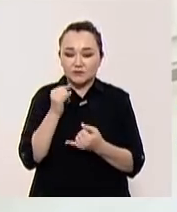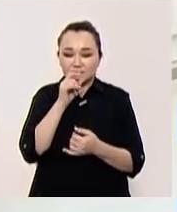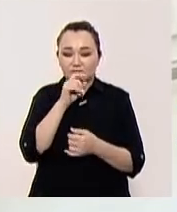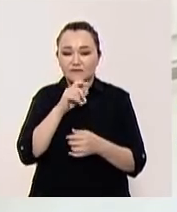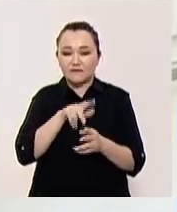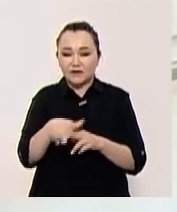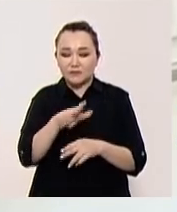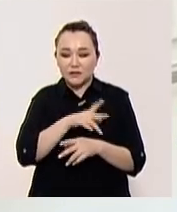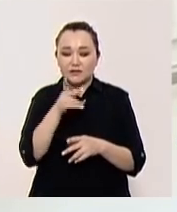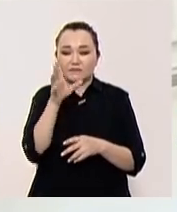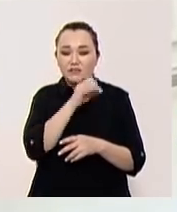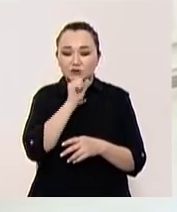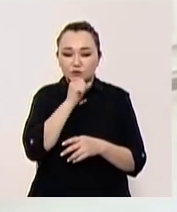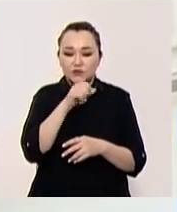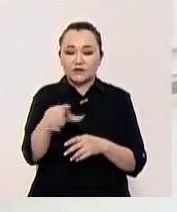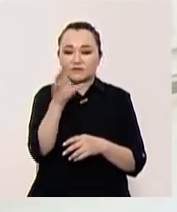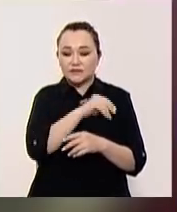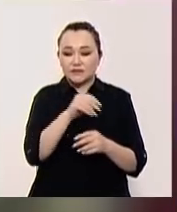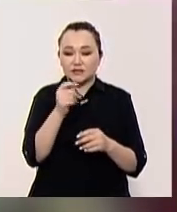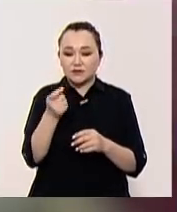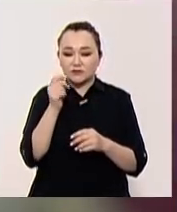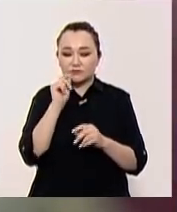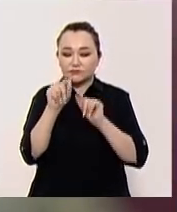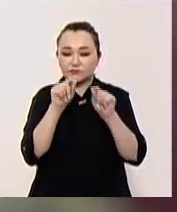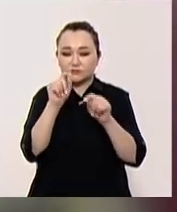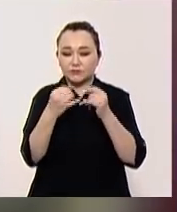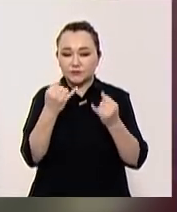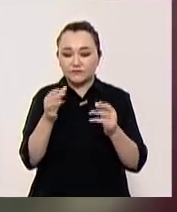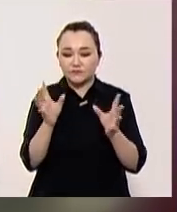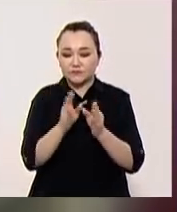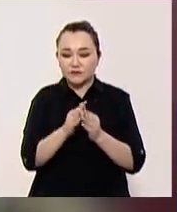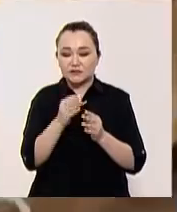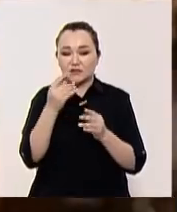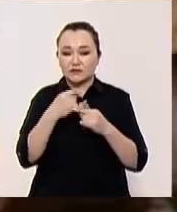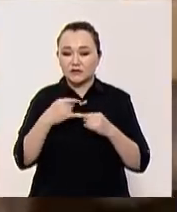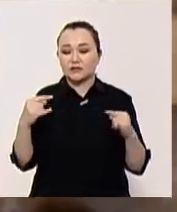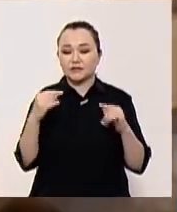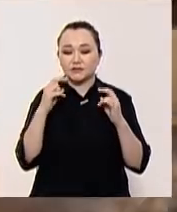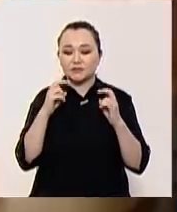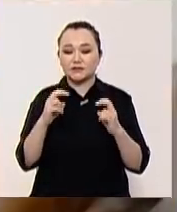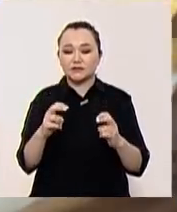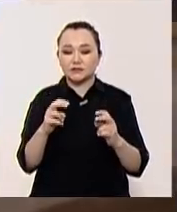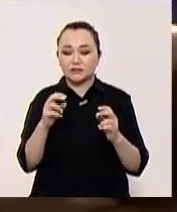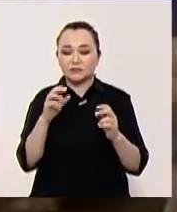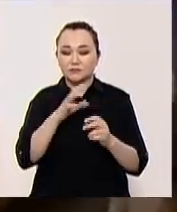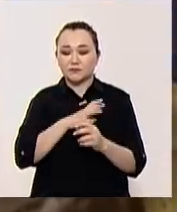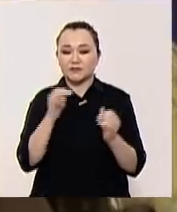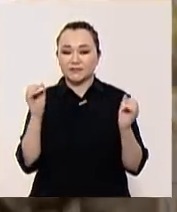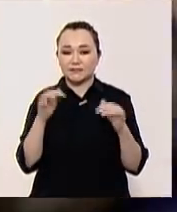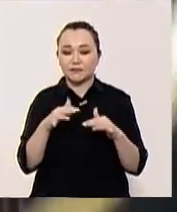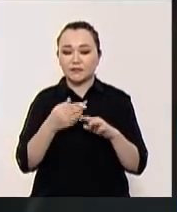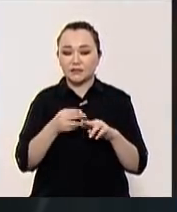ауыл үлкендері жиналып, сол ауылға іріткі салып жүрген азаматтармен бірге бір дастарған басында бас қосқан екен.